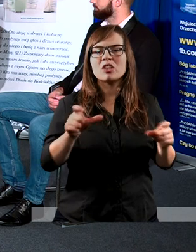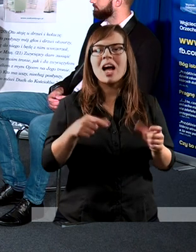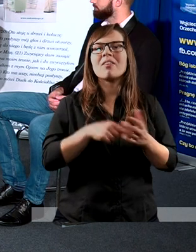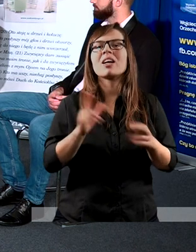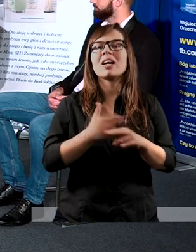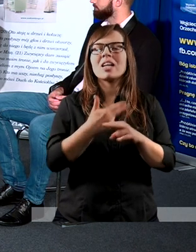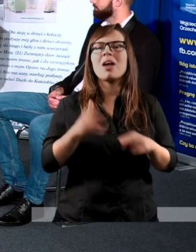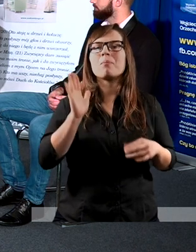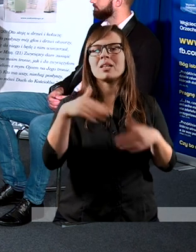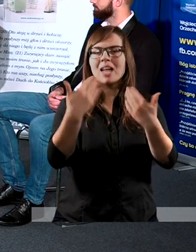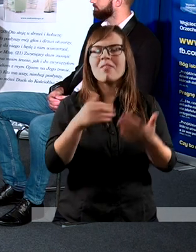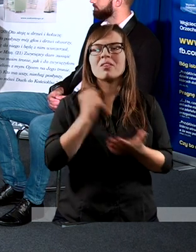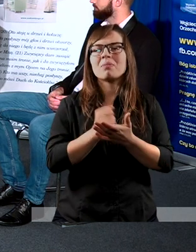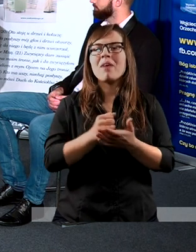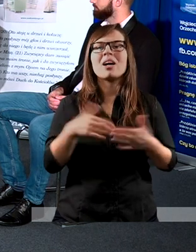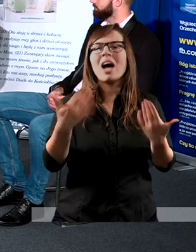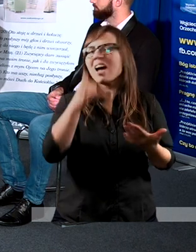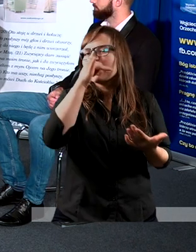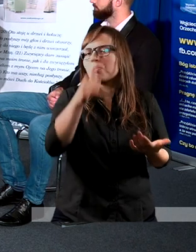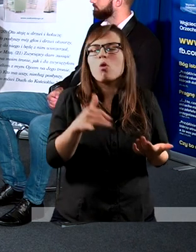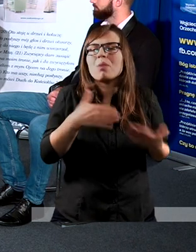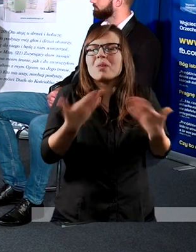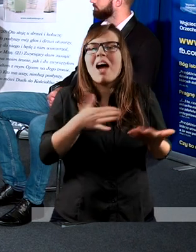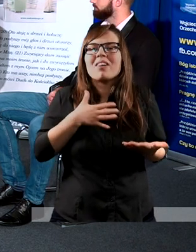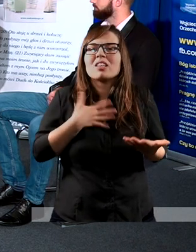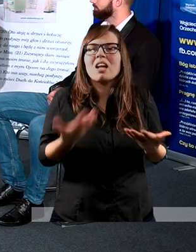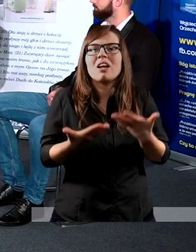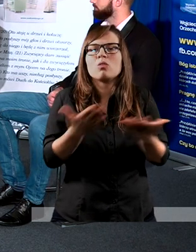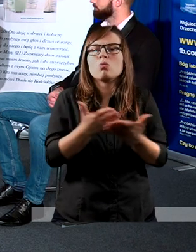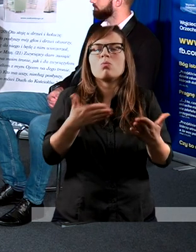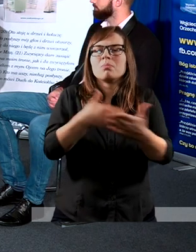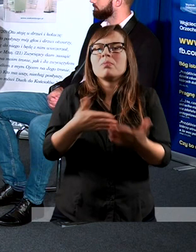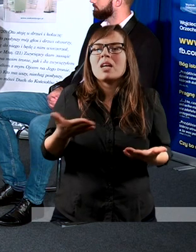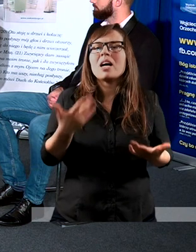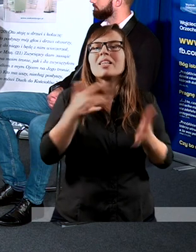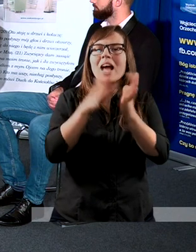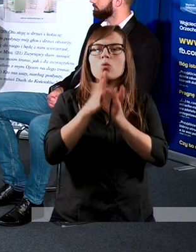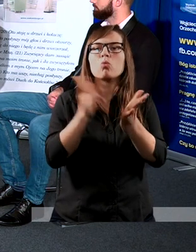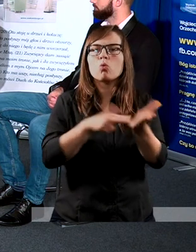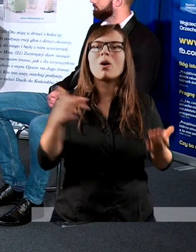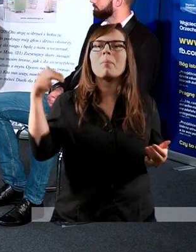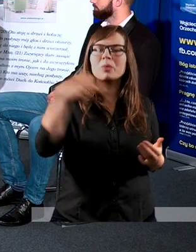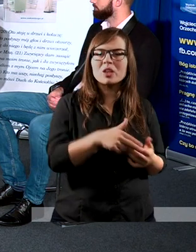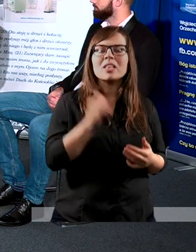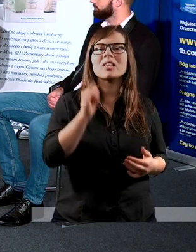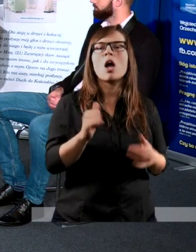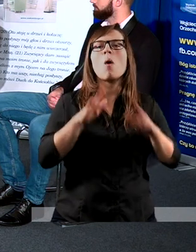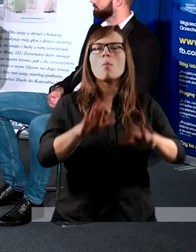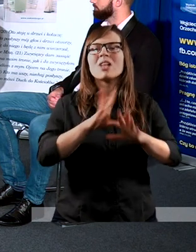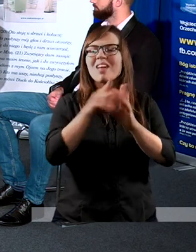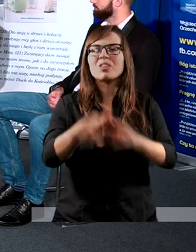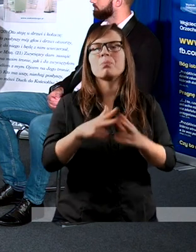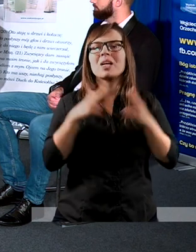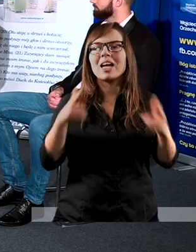w tych czasach, kiedy już nie będziemy sobie dawać rady, kiedy już nie będzie nadziei, jedynym ratunkiem będzie Jezus, który przyjdzie i położy temu